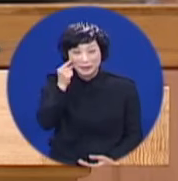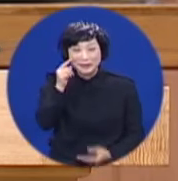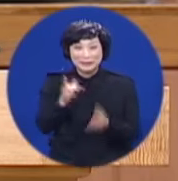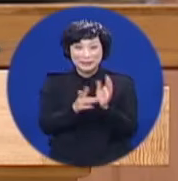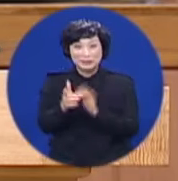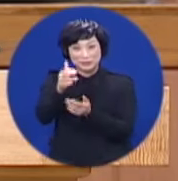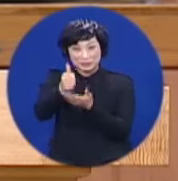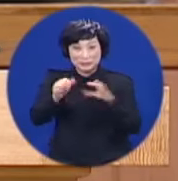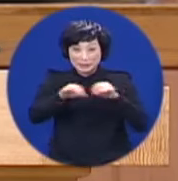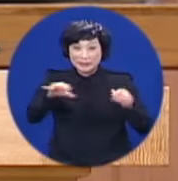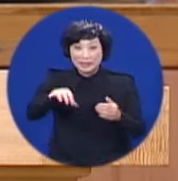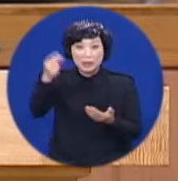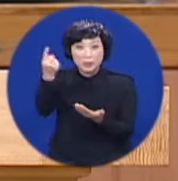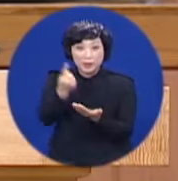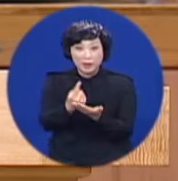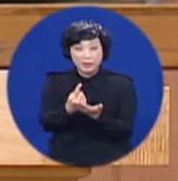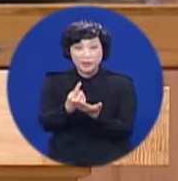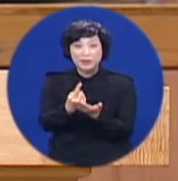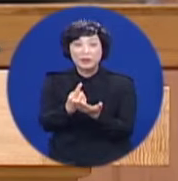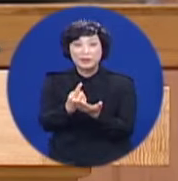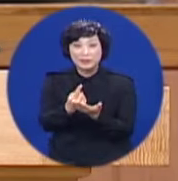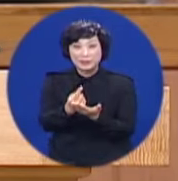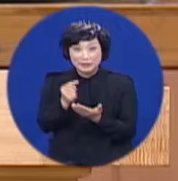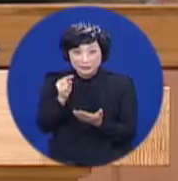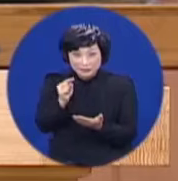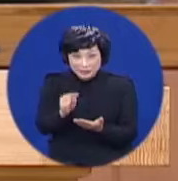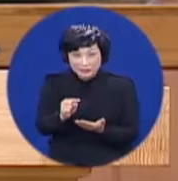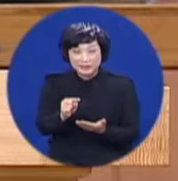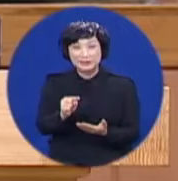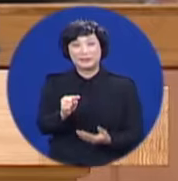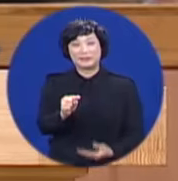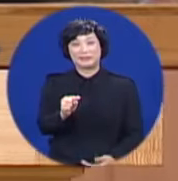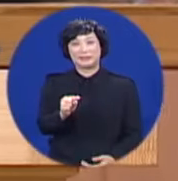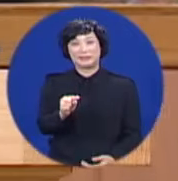예수님이 이 땅에 오셔서 이마만큼